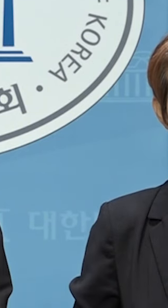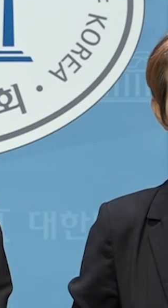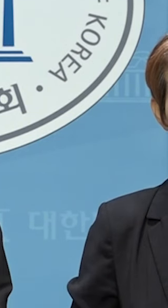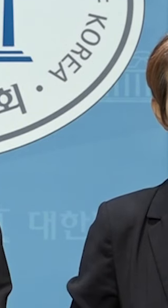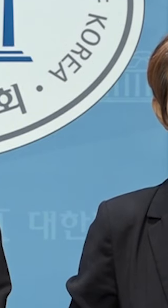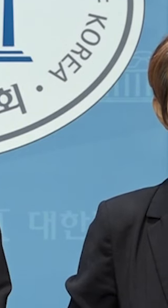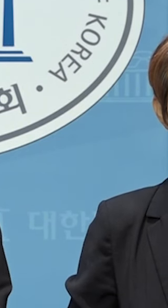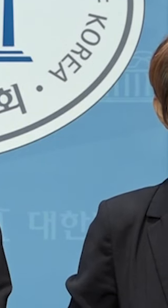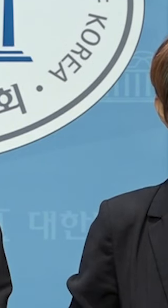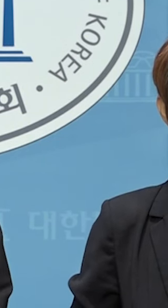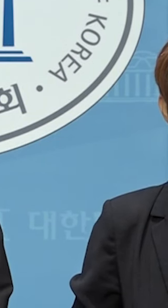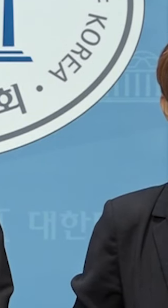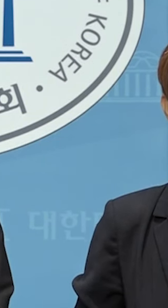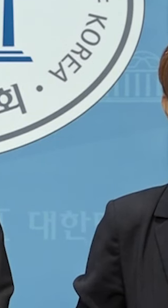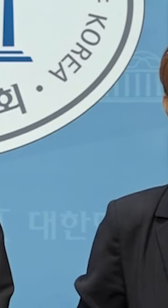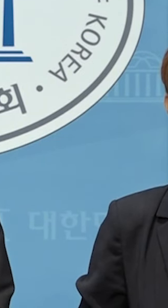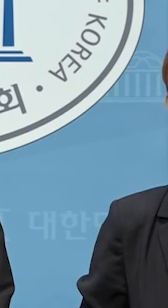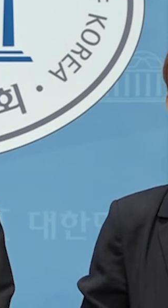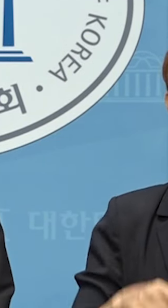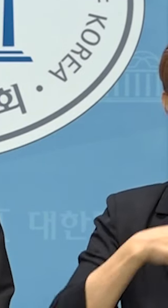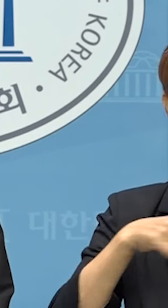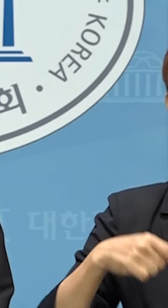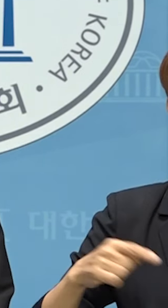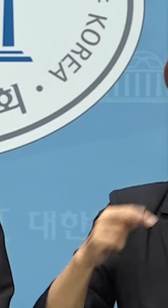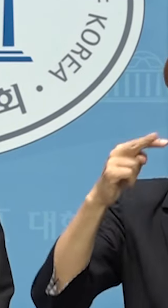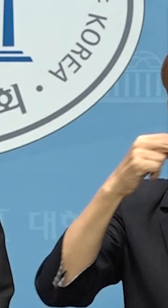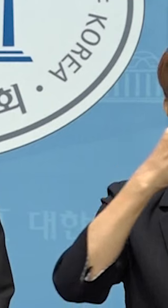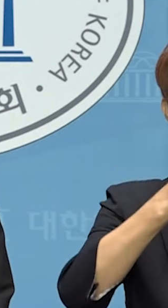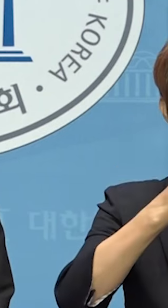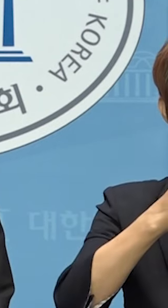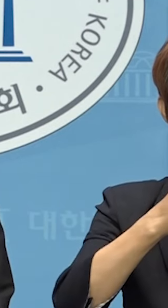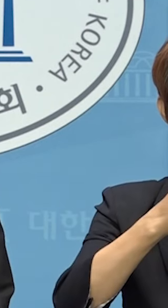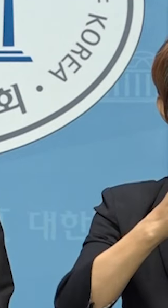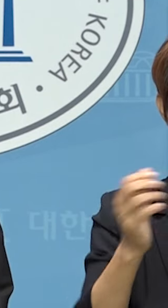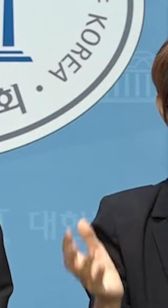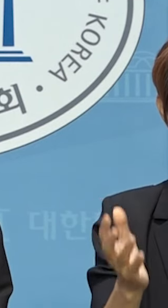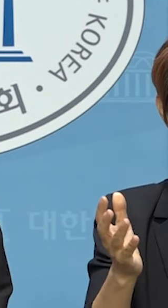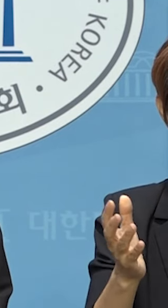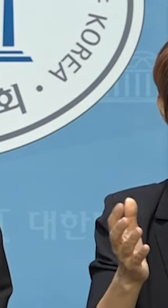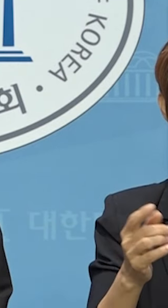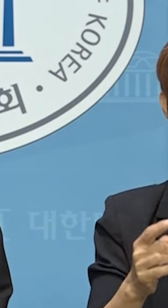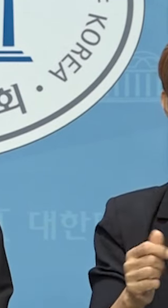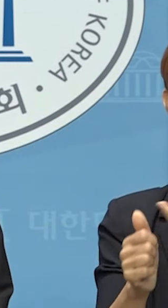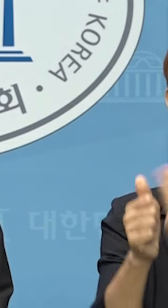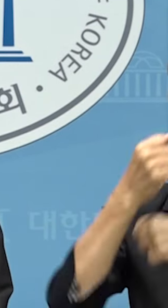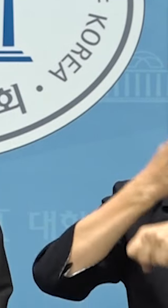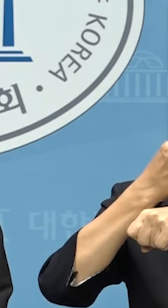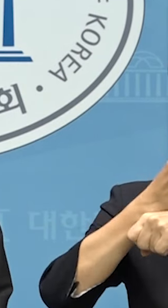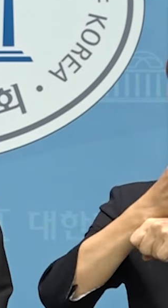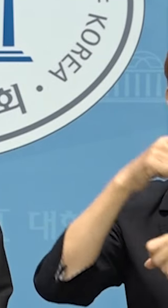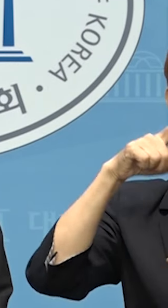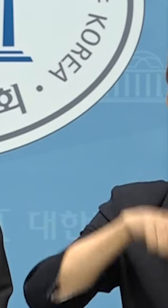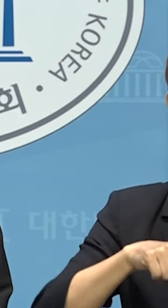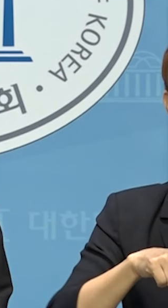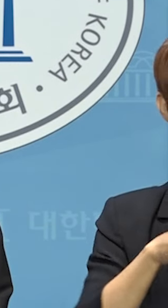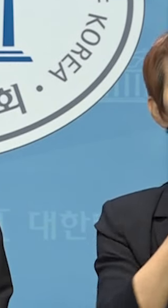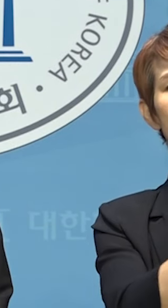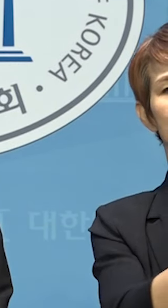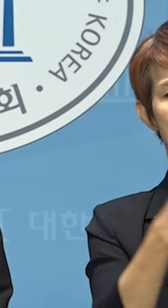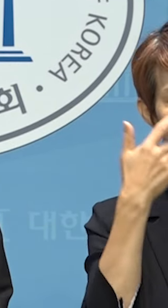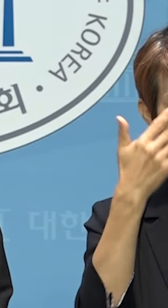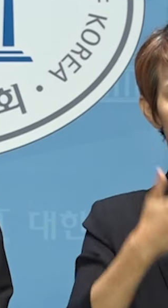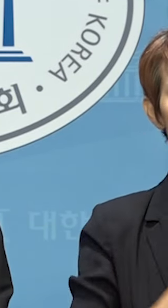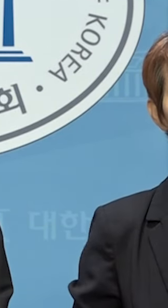않습니다 그저 정쟁 유발과 이을 발판 삼은 탄핵 빌드업이 목적임을